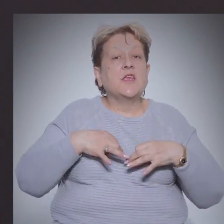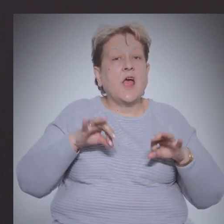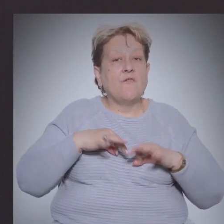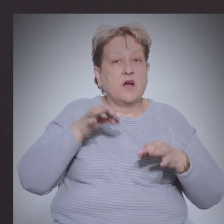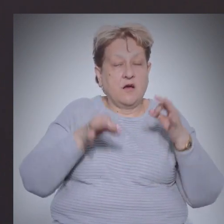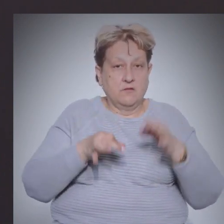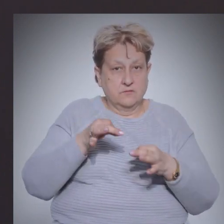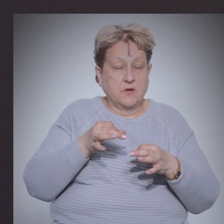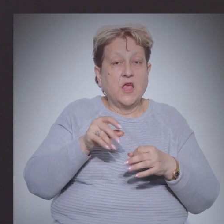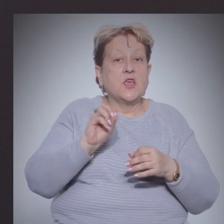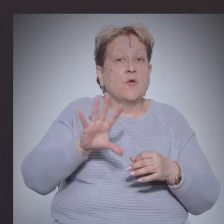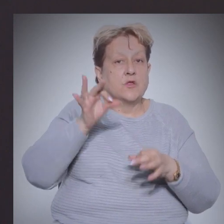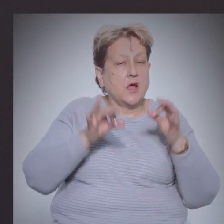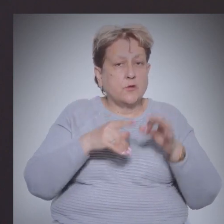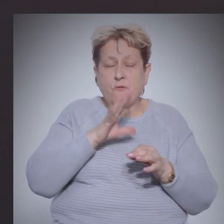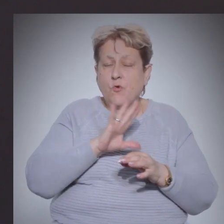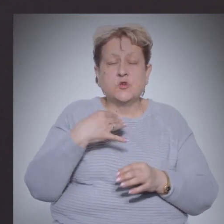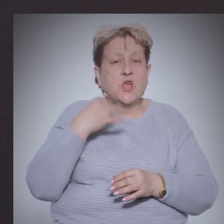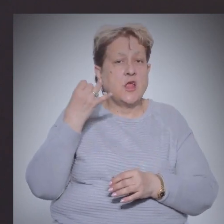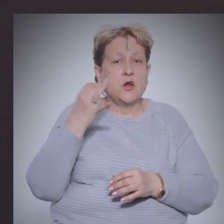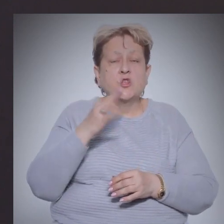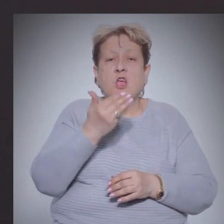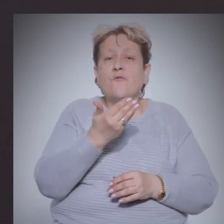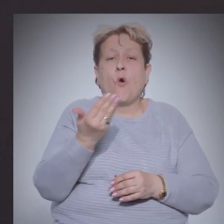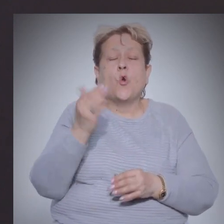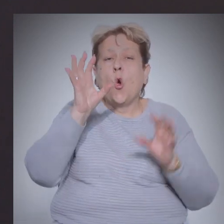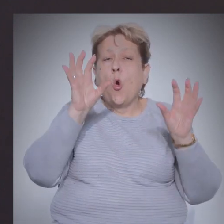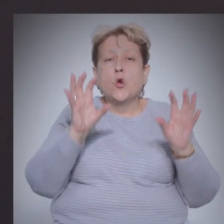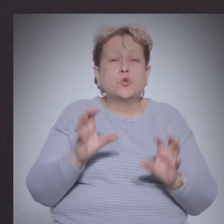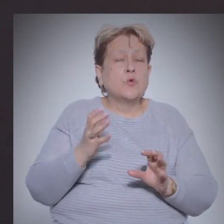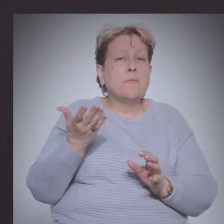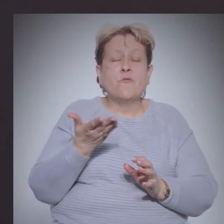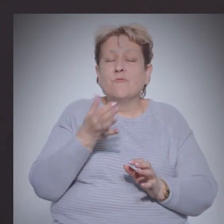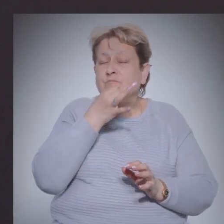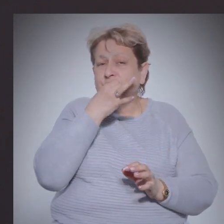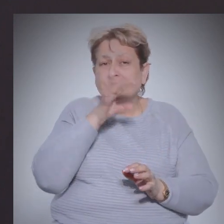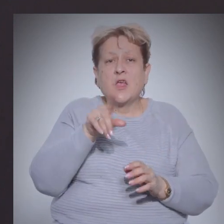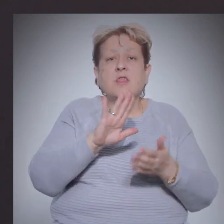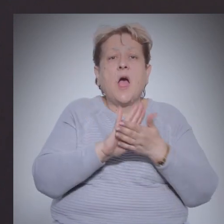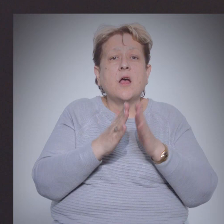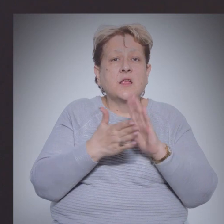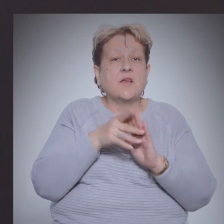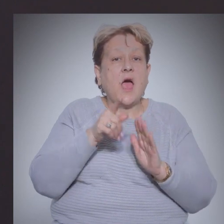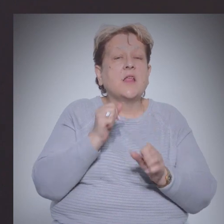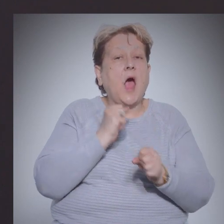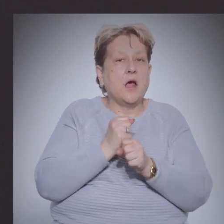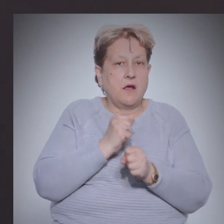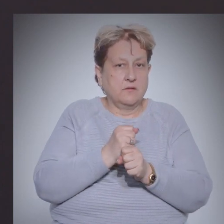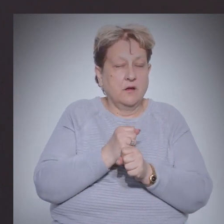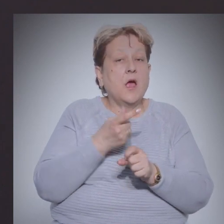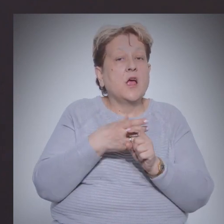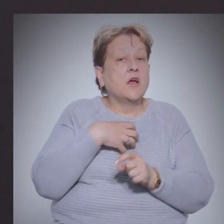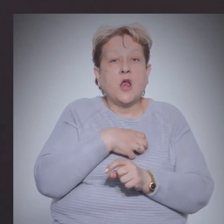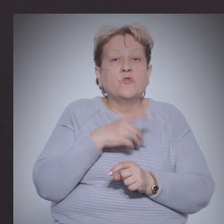իրավախաղթում է։ Այստեղ եվրոպական դատարանցում է, ինչ չեր տաքրկում, թե ձերվոր, որենսդրությամբ է նախատեսված այս